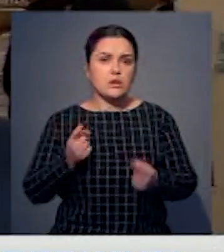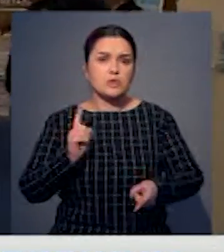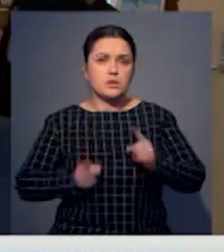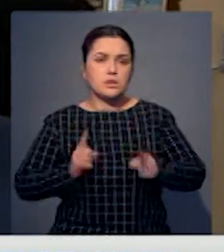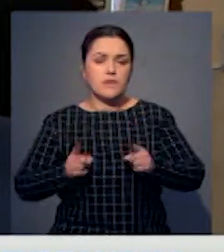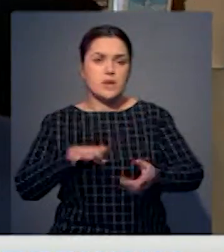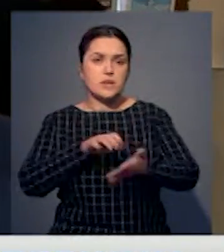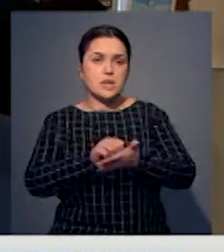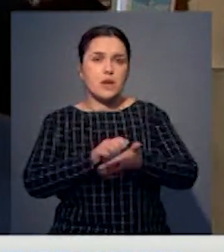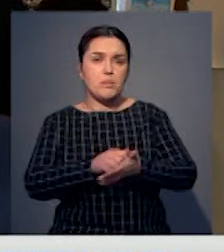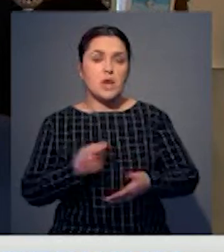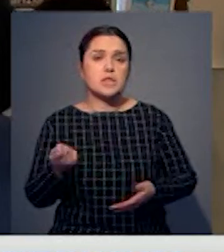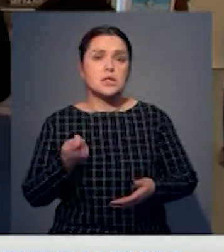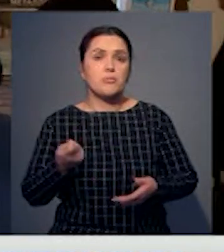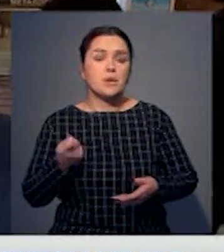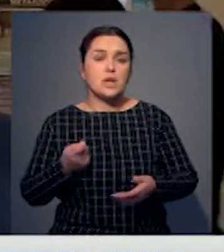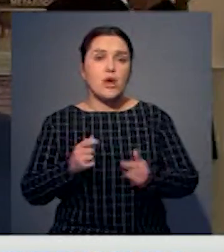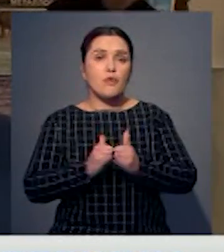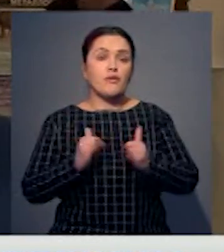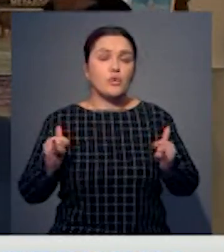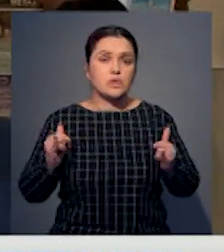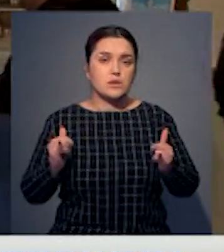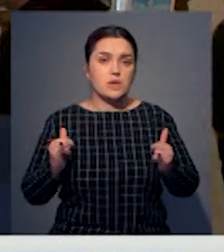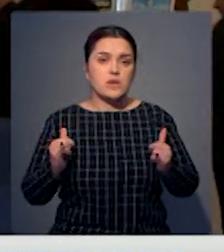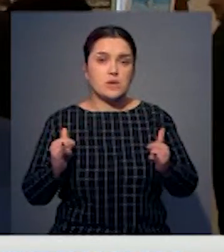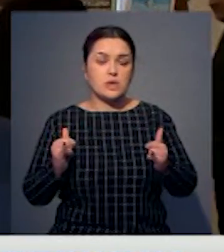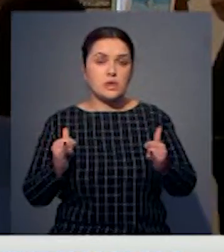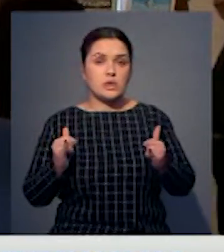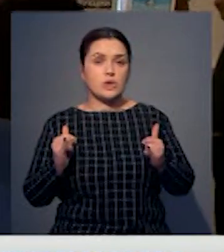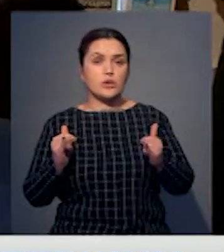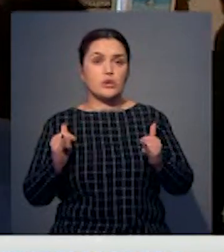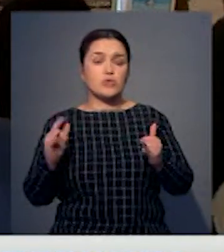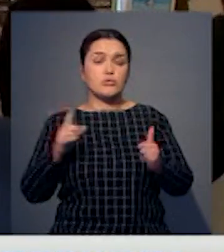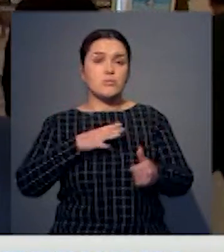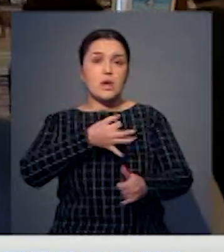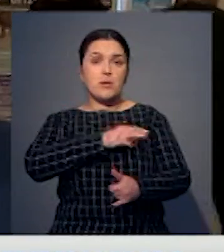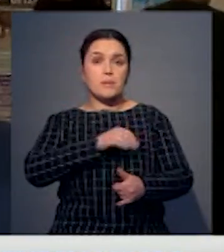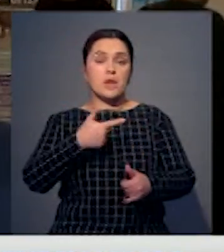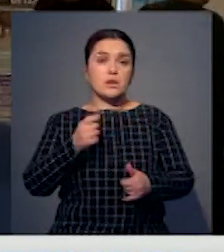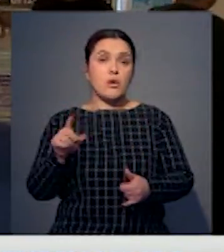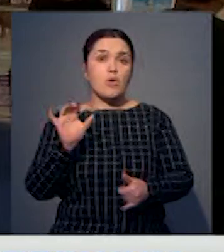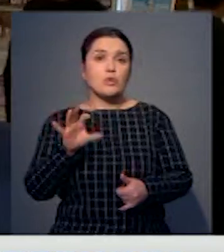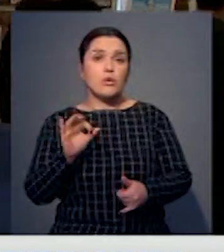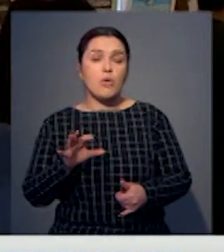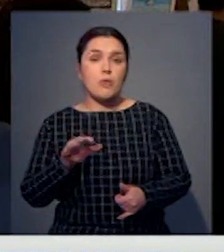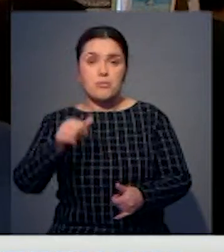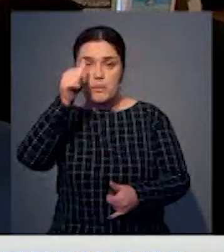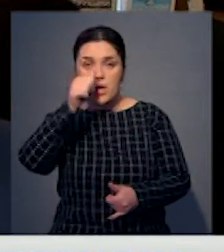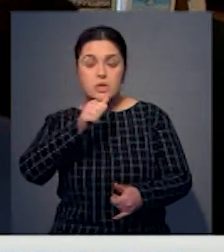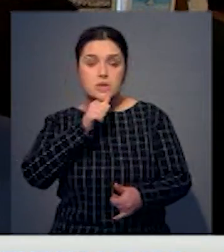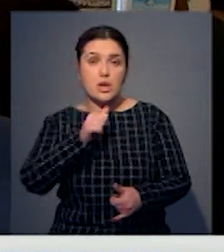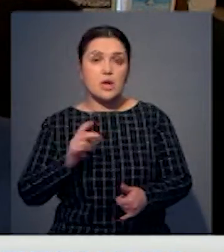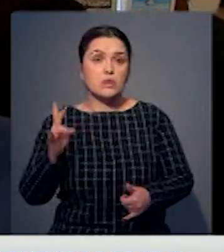занимаются семеноводством и работают на то, чтобы у них отдача была гектара нормальная, в октябре месяце уже почти, в